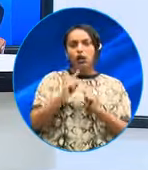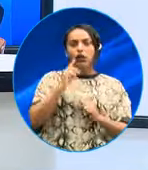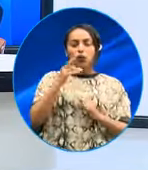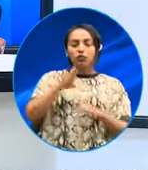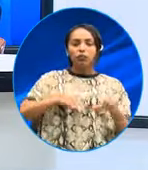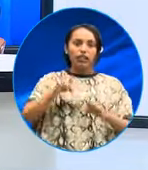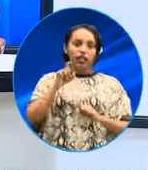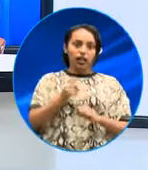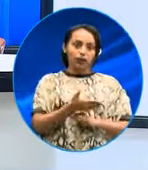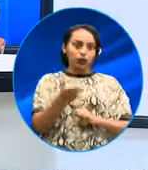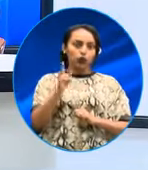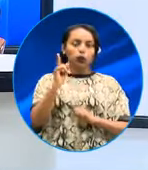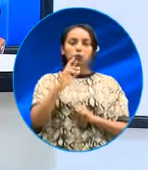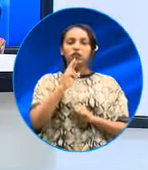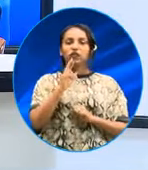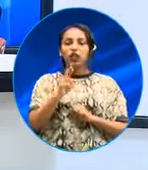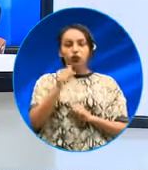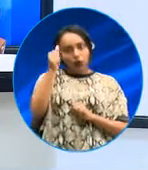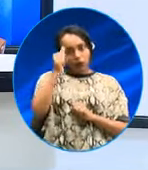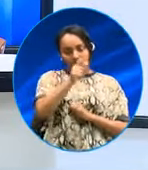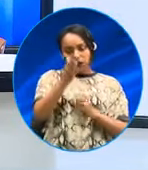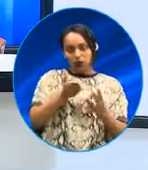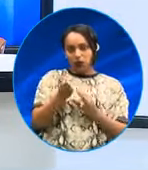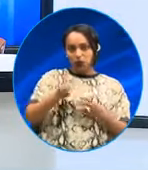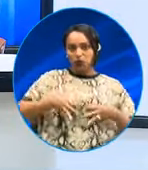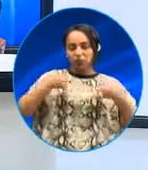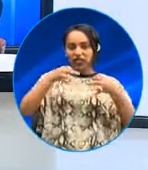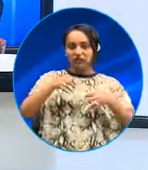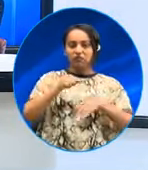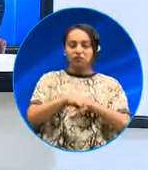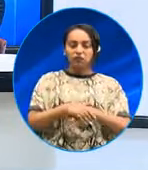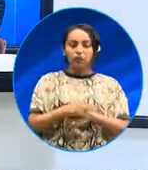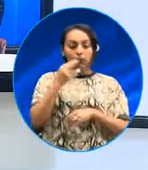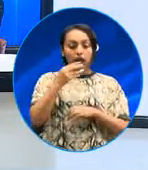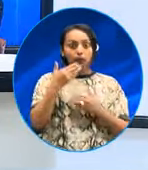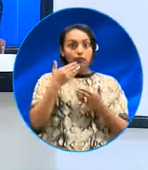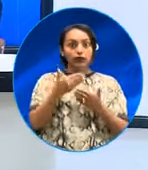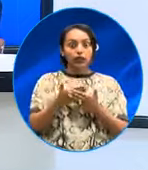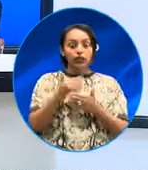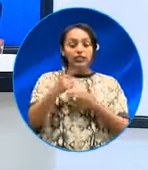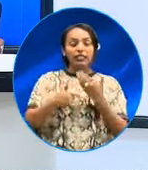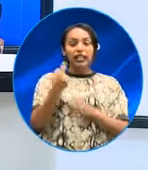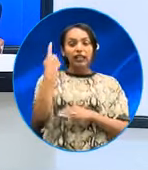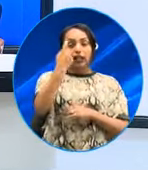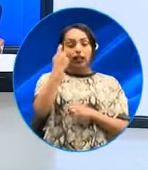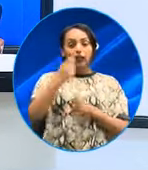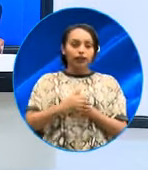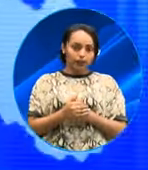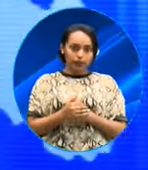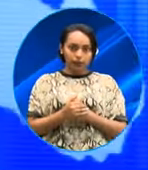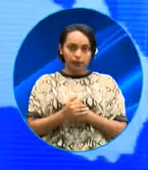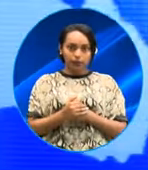ወይስ መደረግ ያለባቸው ነገሮች ምንድናቸው? በእናንተ በኩል መልእክቱ ይተላለፍ። መልካም አመሰግናለሁ ስለጠየከኝ።